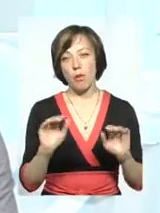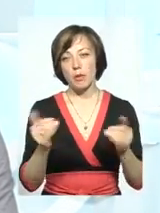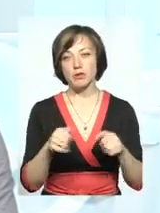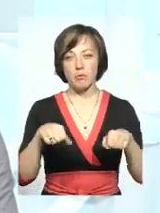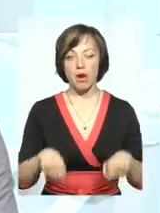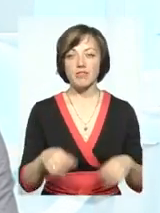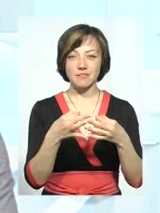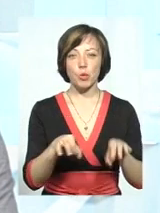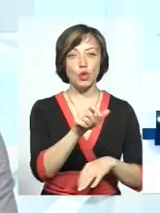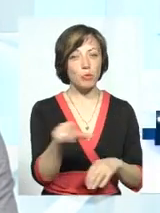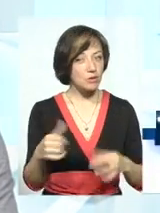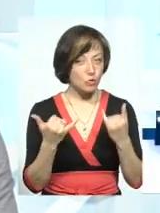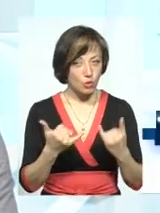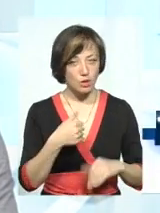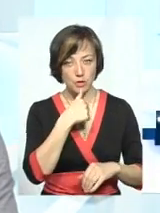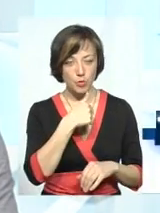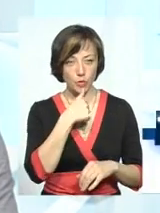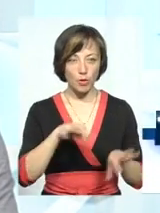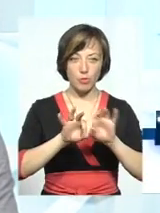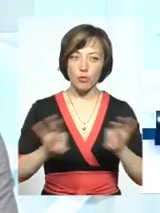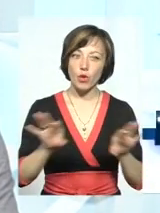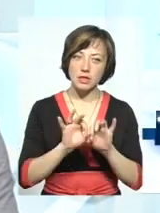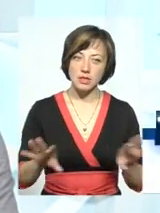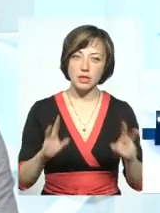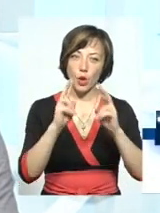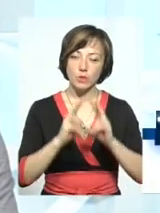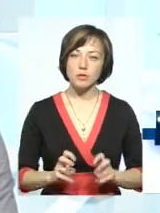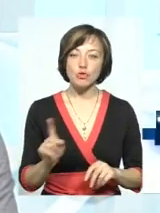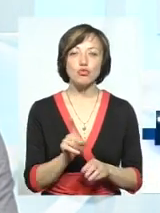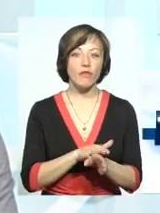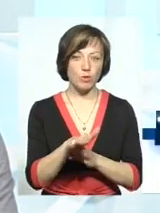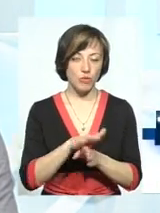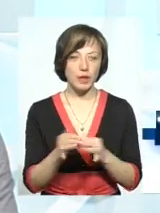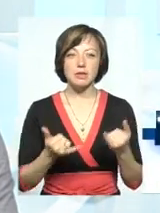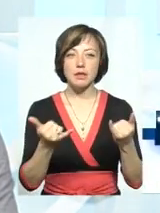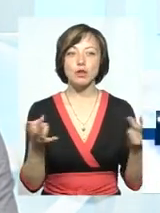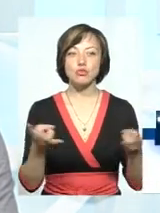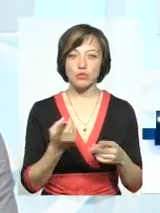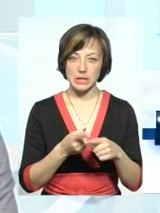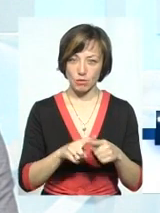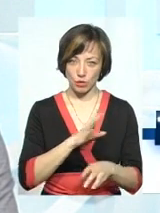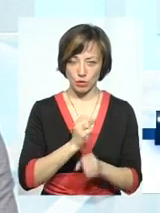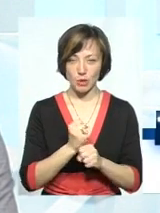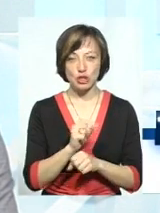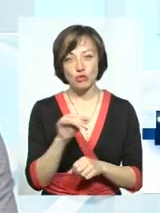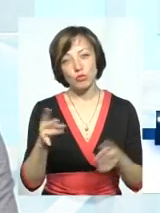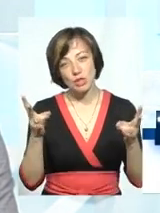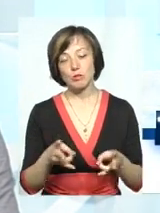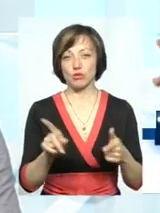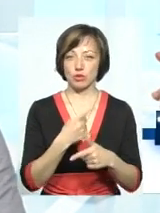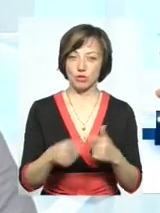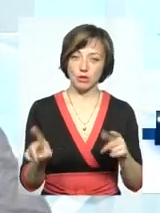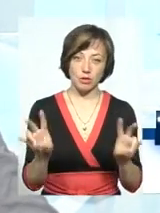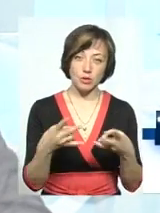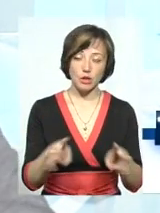громадян. Отже, сьогодні ми спробуємо пояснити і розібратися в тим, що відбувається, для чого це було зроблено, чи потрібно це, чи ні, чи